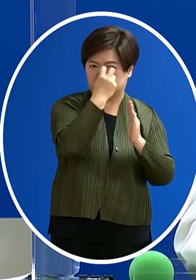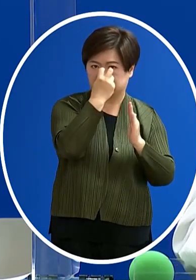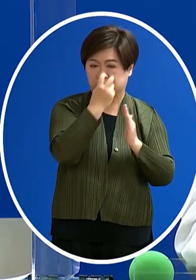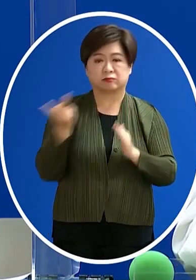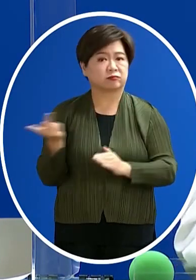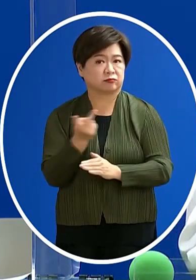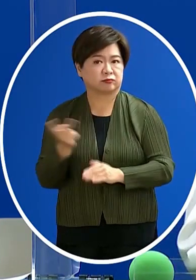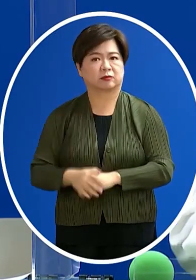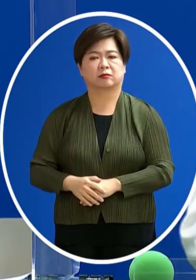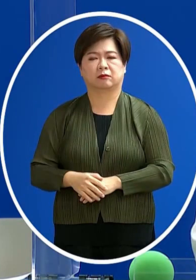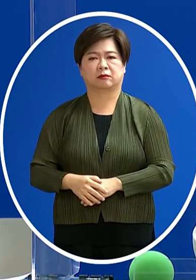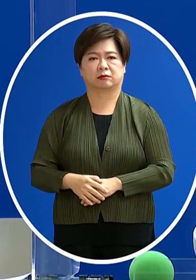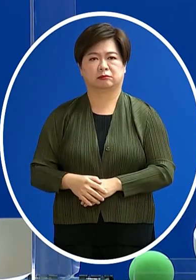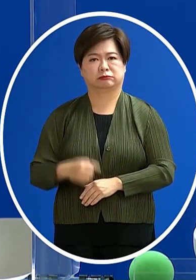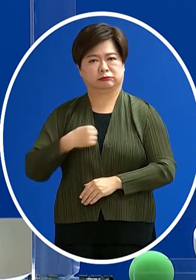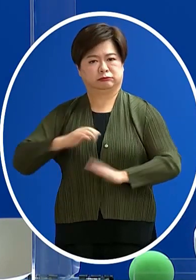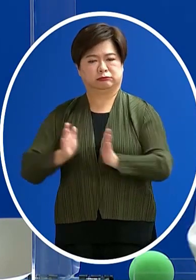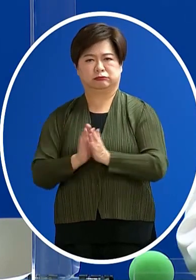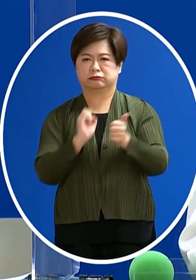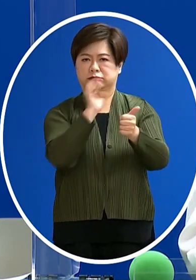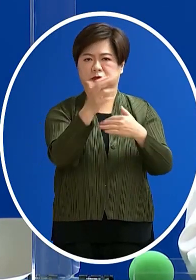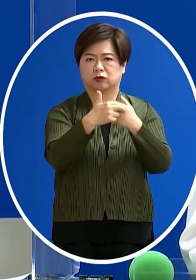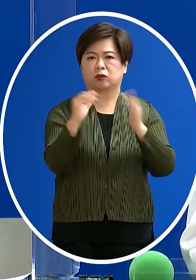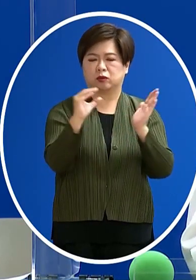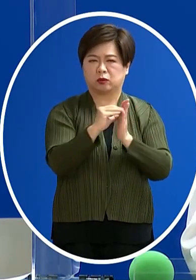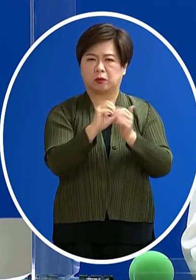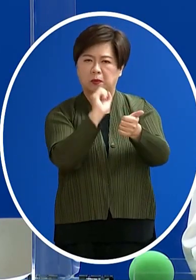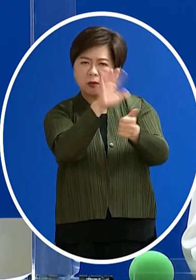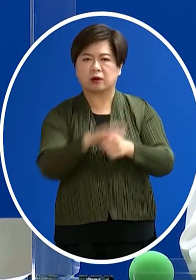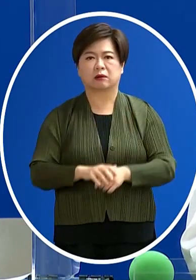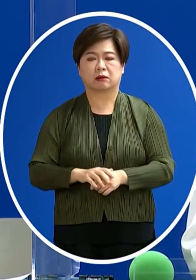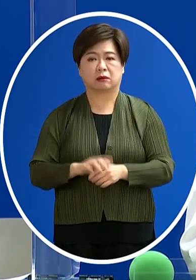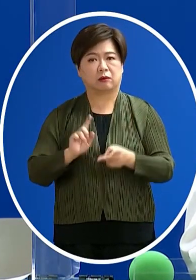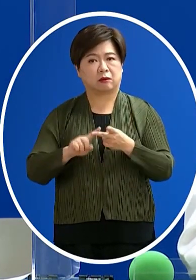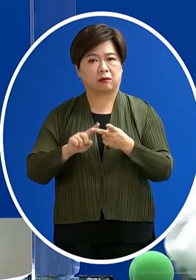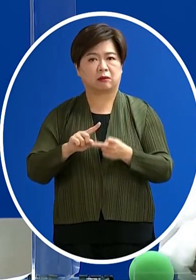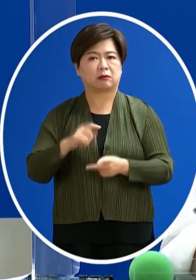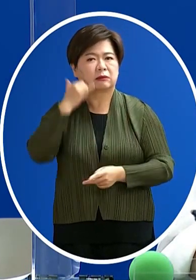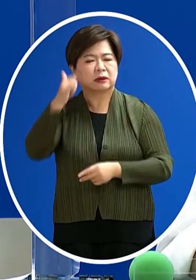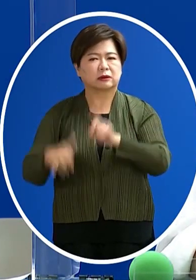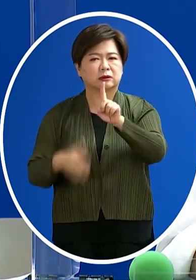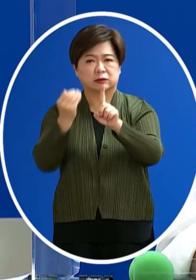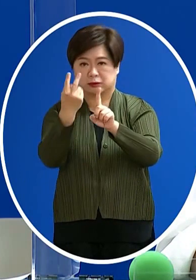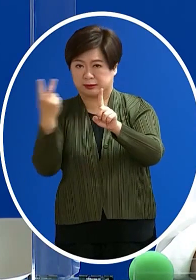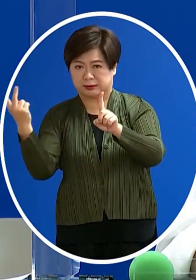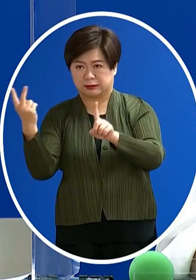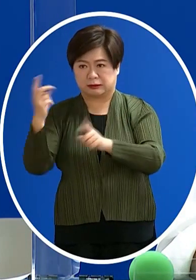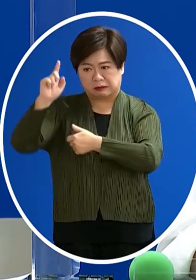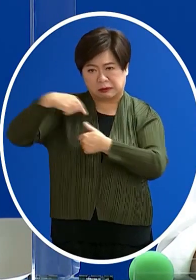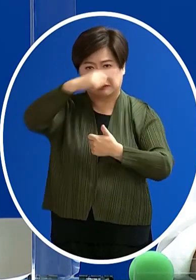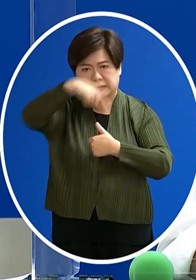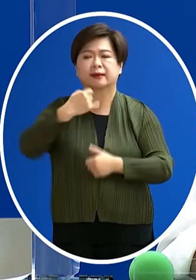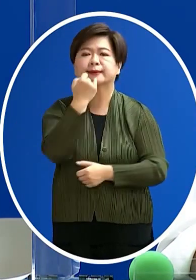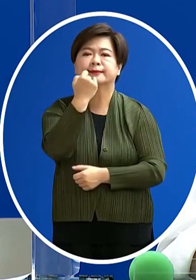是请立即跟当地的卫生局联系，还有或是拨1922依指示方式来处理。那另外就